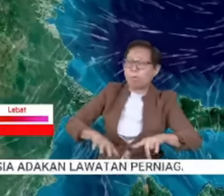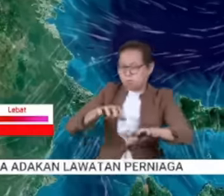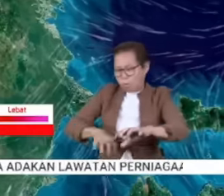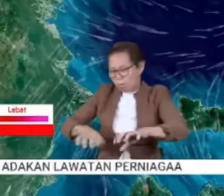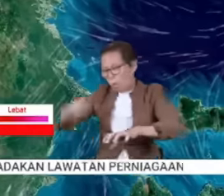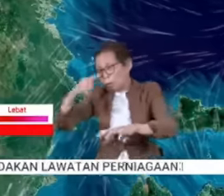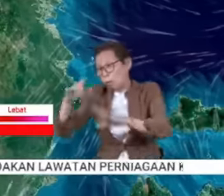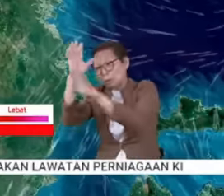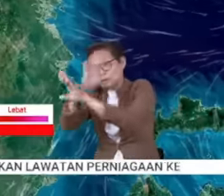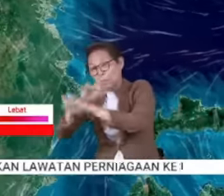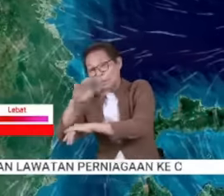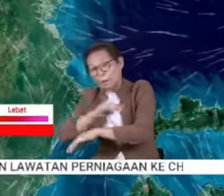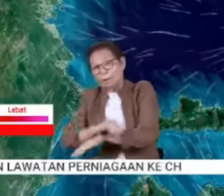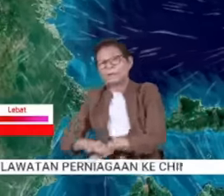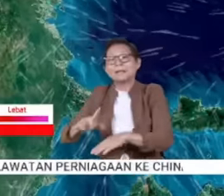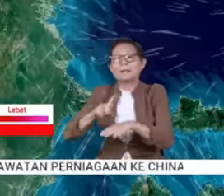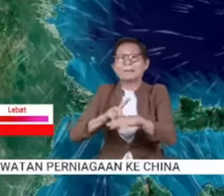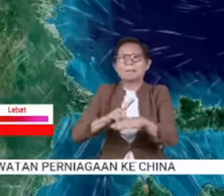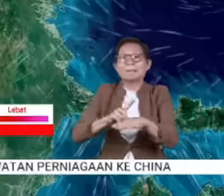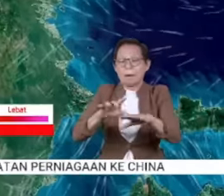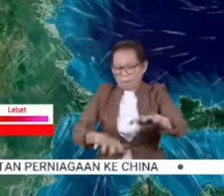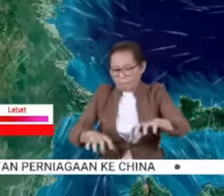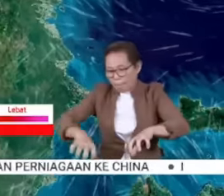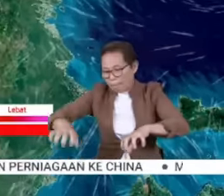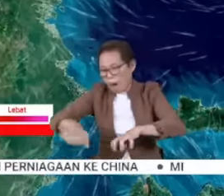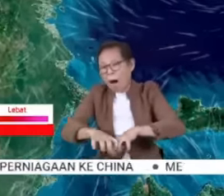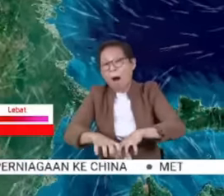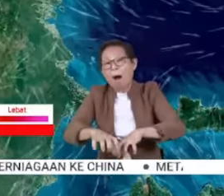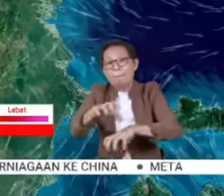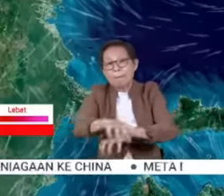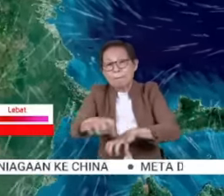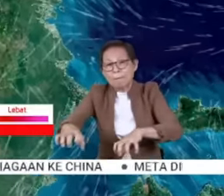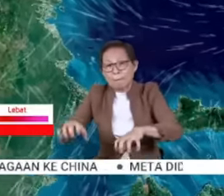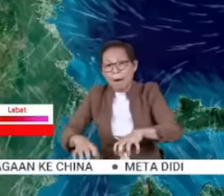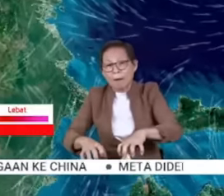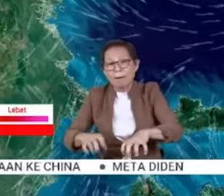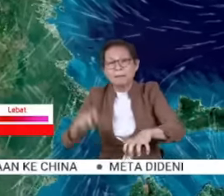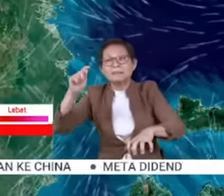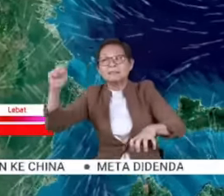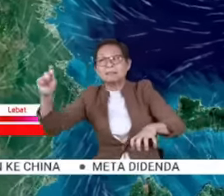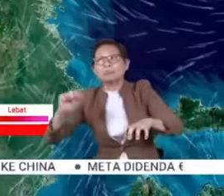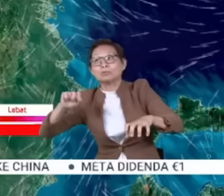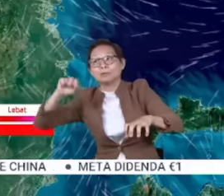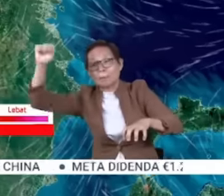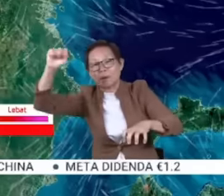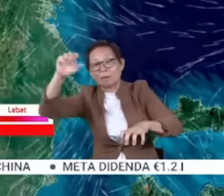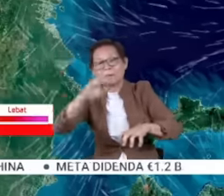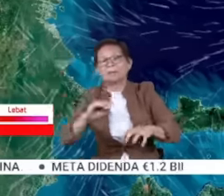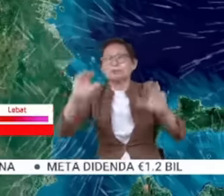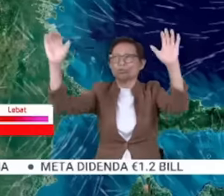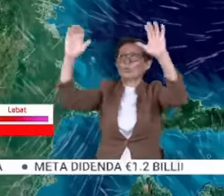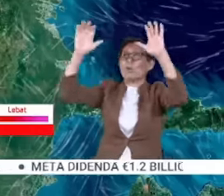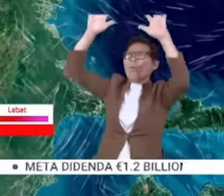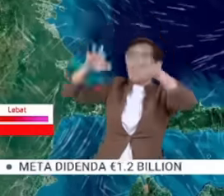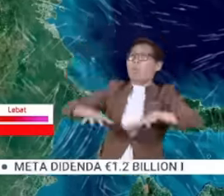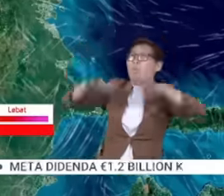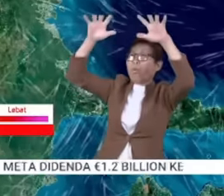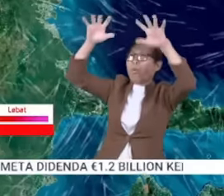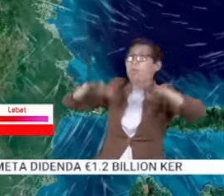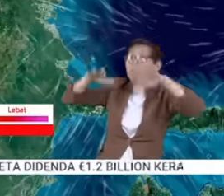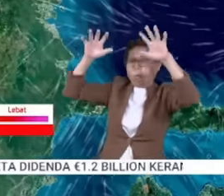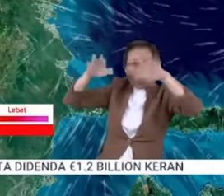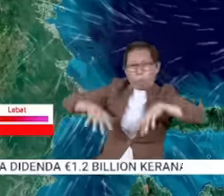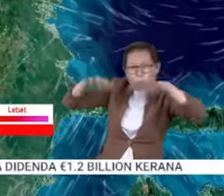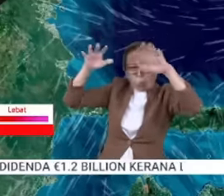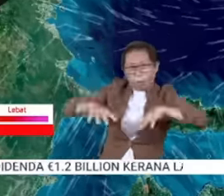untuk negeri Serawak dan juga di bagian-bagian sekitar pedalaman dan juga Timur negeri Sabah dan keadaan cuaca hujan lebat untuk